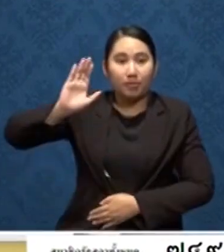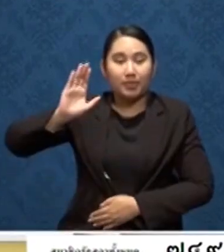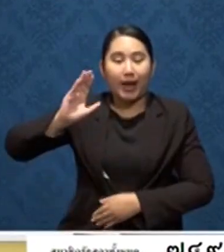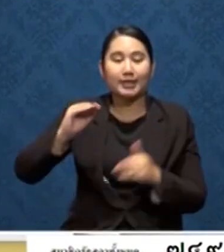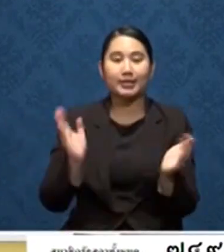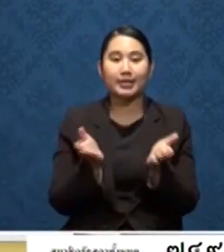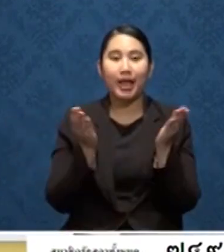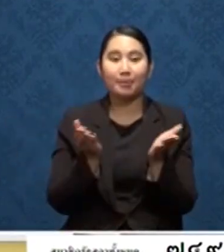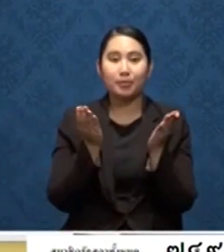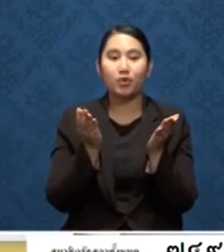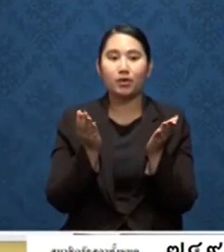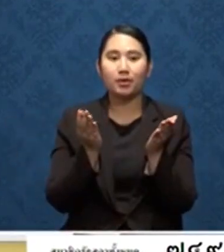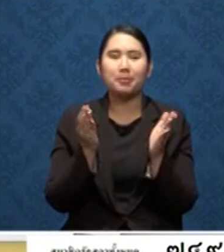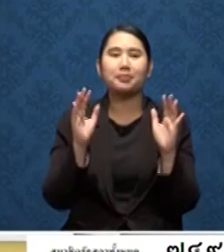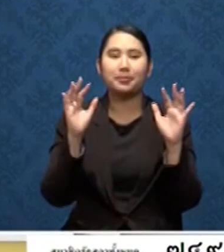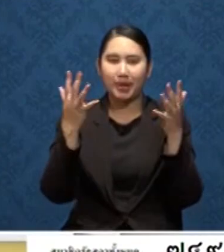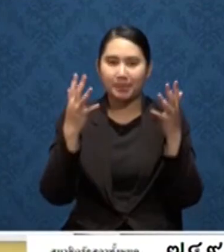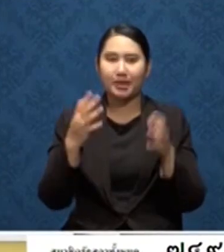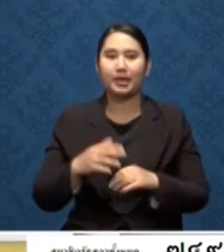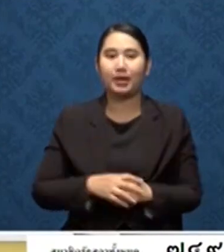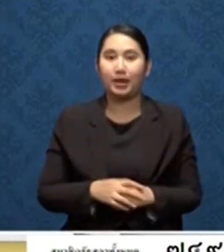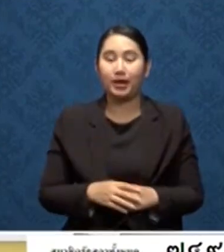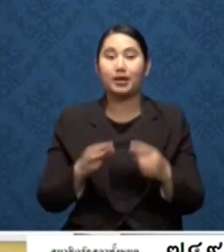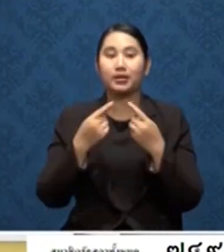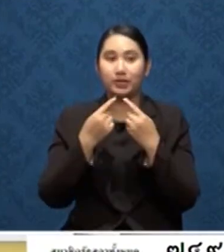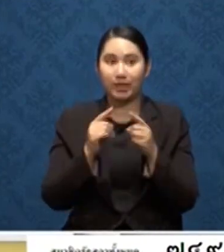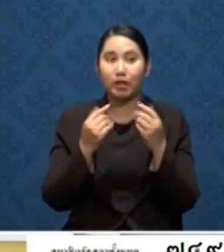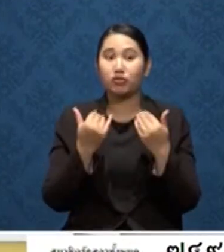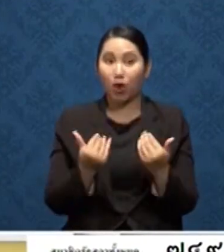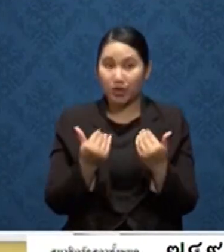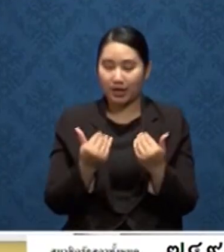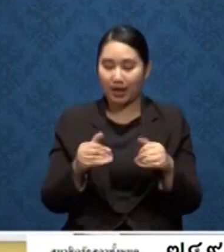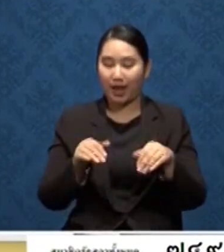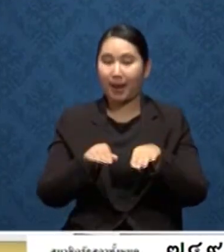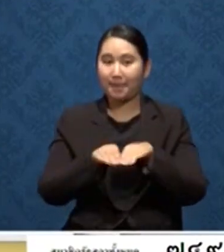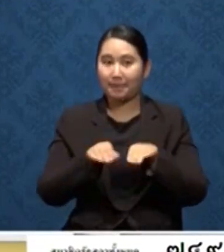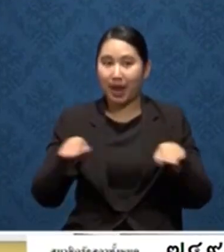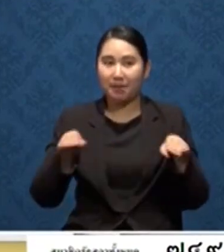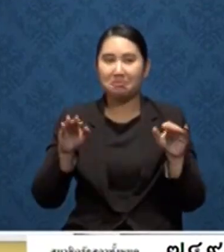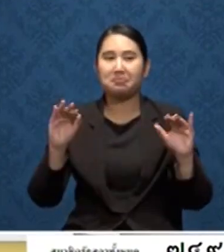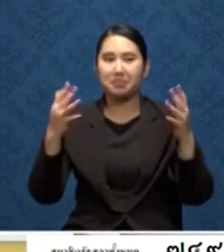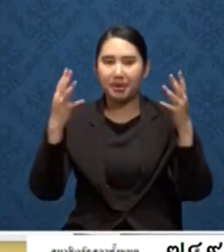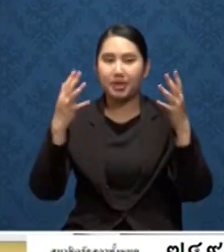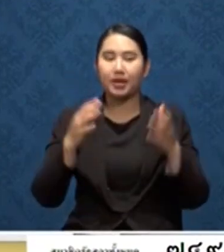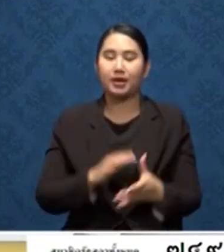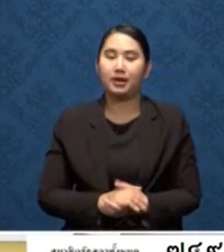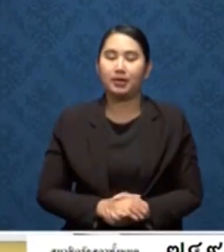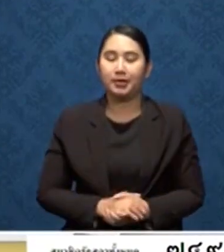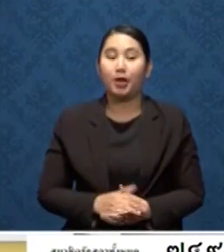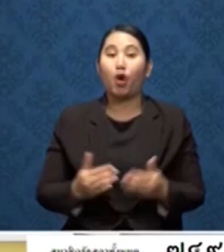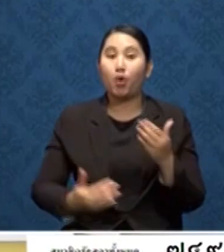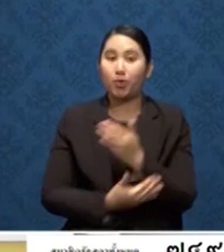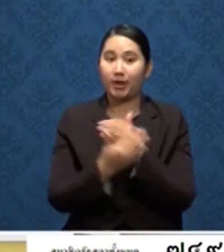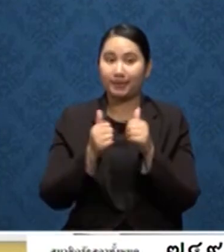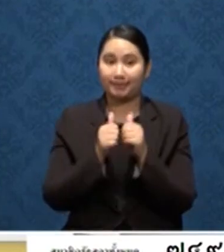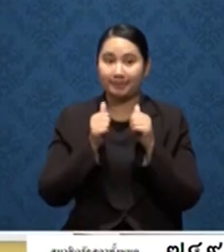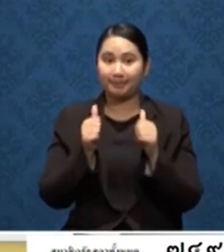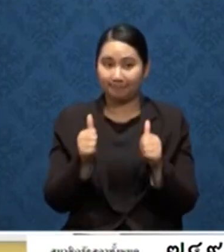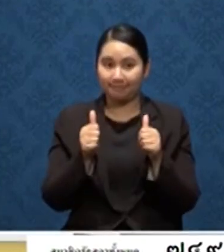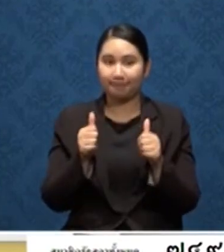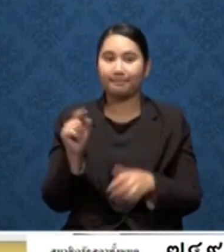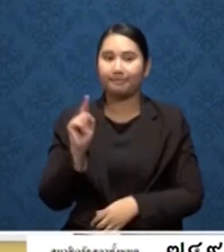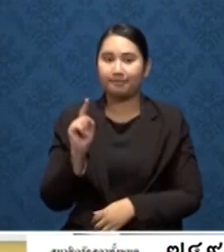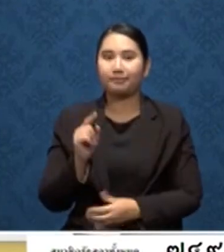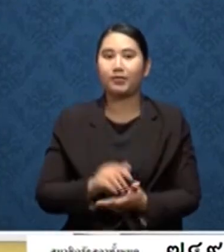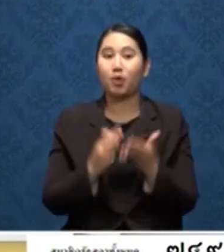ของสภาผู้แทนราษฎรแต่ในเมื่อเราอยู่ในสภาวะการเมืองที่ไม่เป็นปกตินั้นผมคิดว่าวันนี้เป็นโอกาสที่ดีครับที่